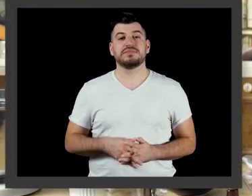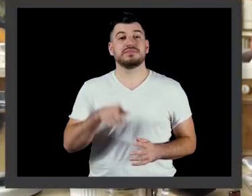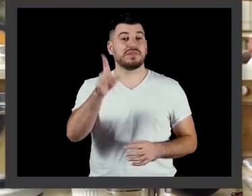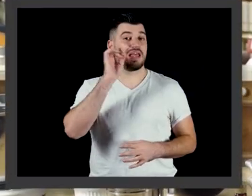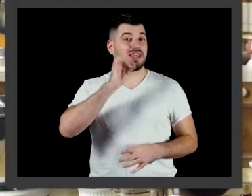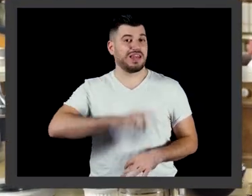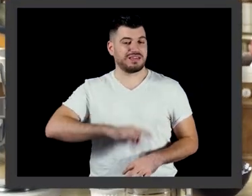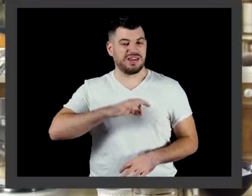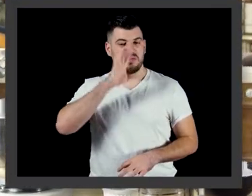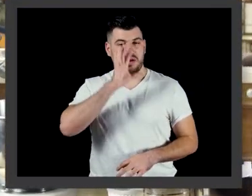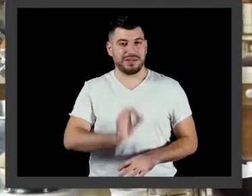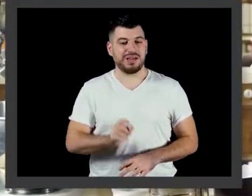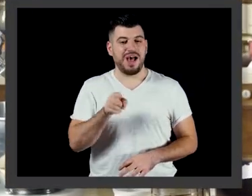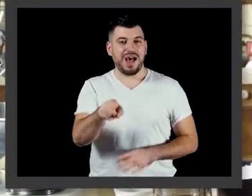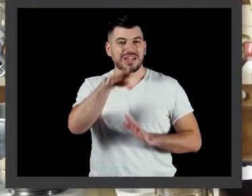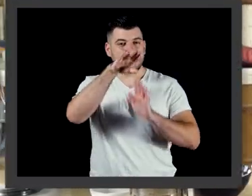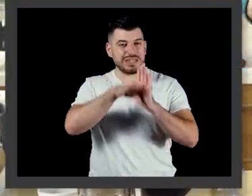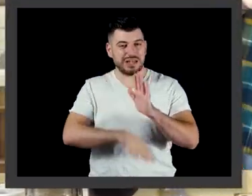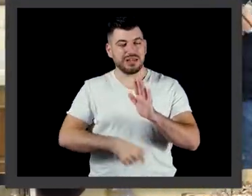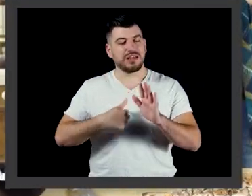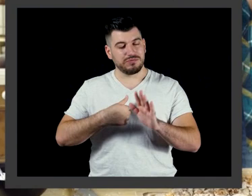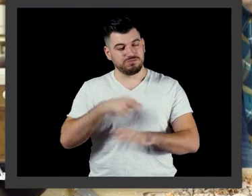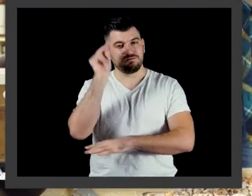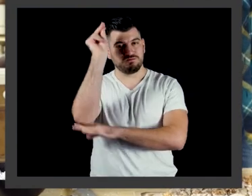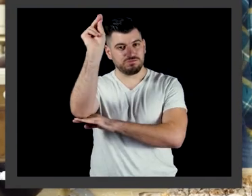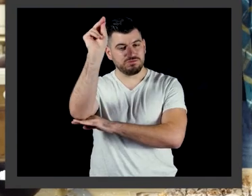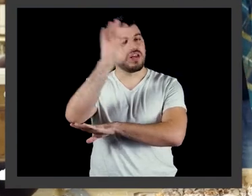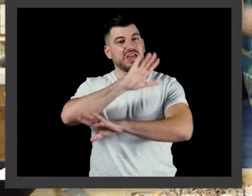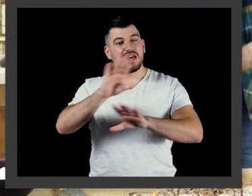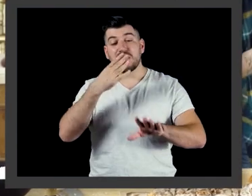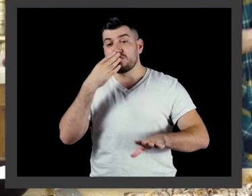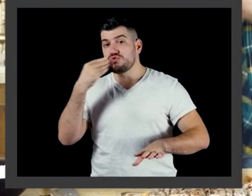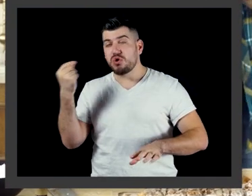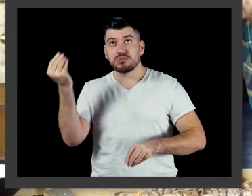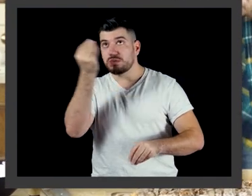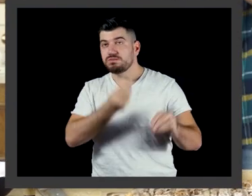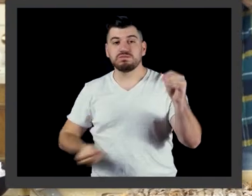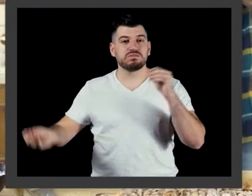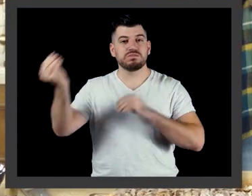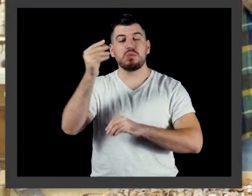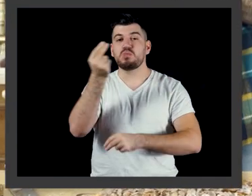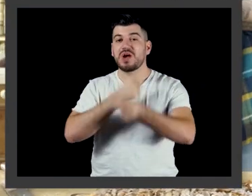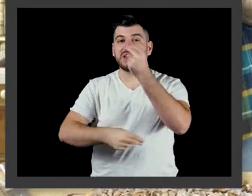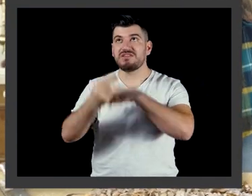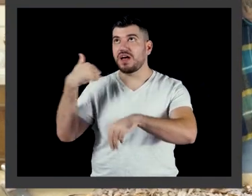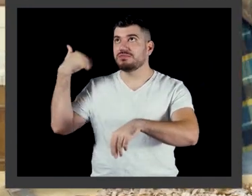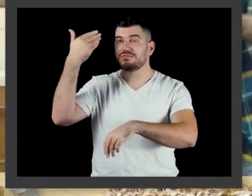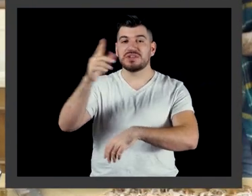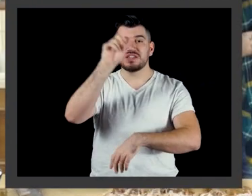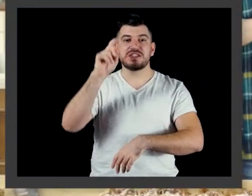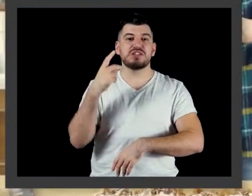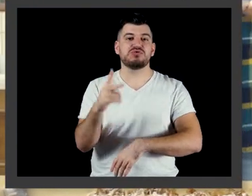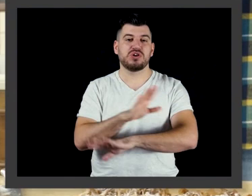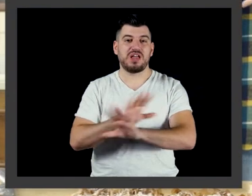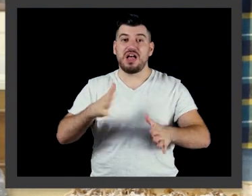Αυτή, κυρίες και κύριοι, και σας το υπογράφω, πραγματικά σας το υπογράφω, είναι η πιο νόστιμη μπουγάτσα που έχετε δοκιμάσει στη ζωή